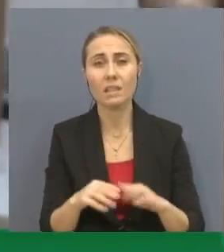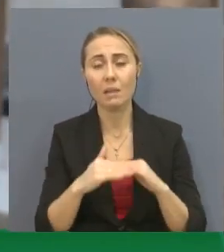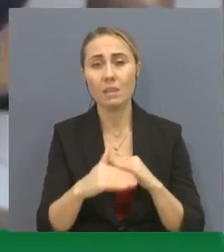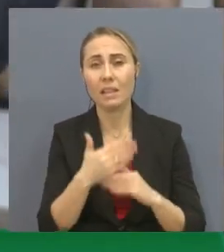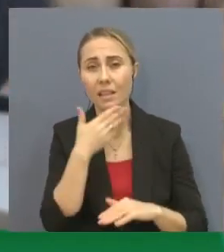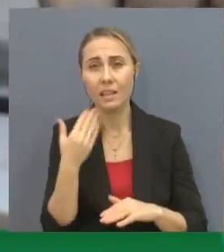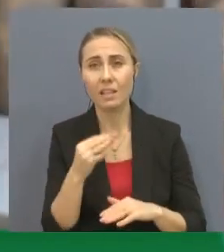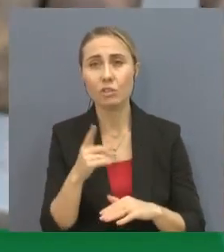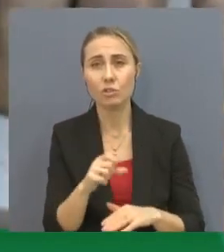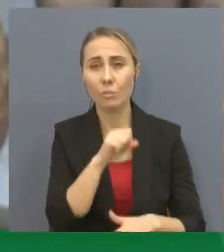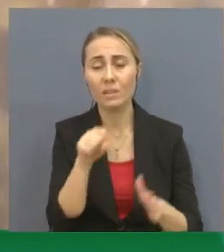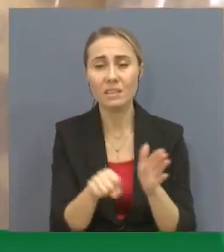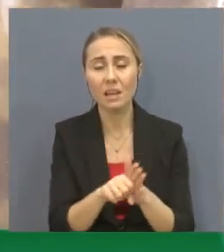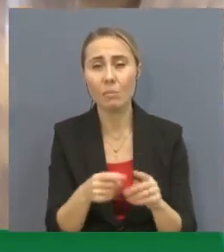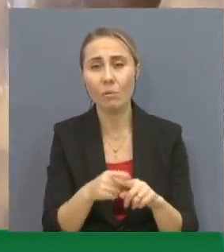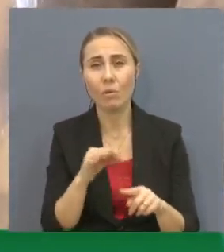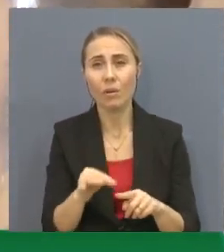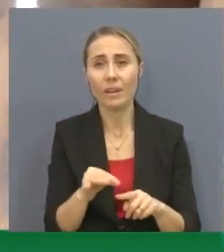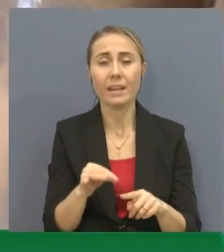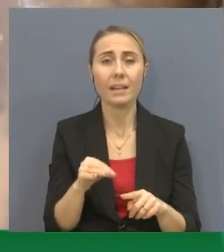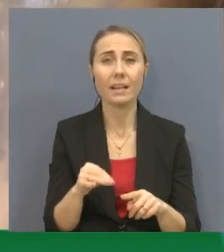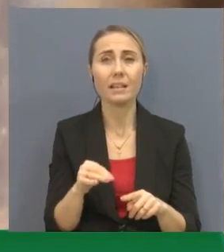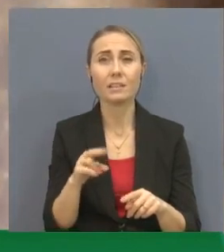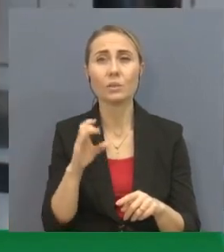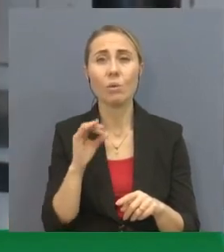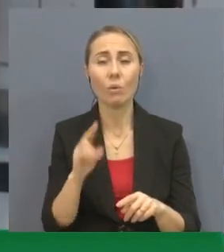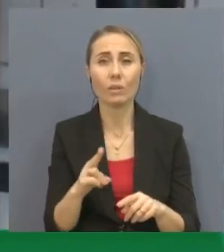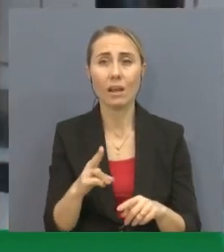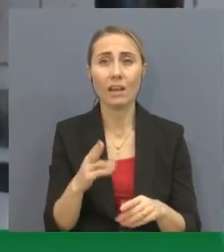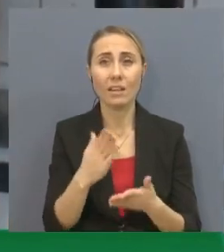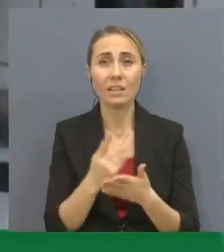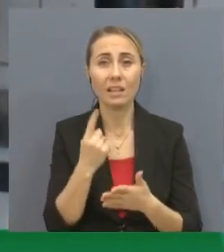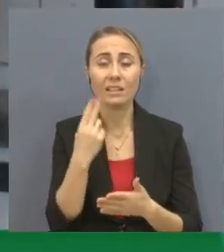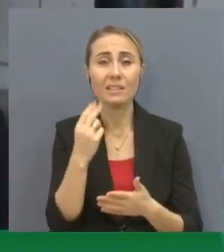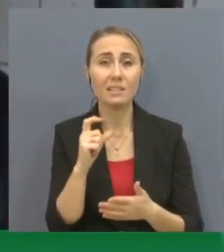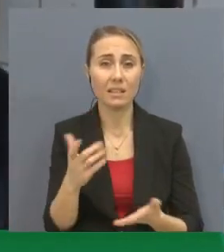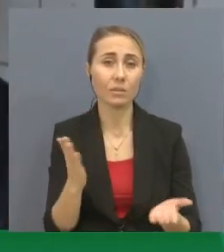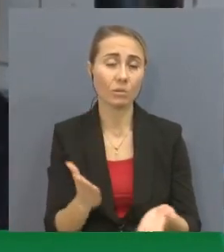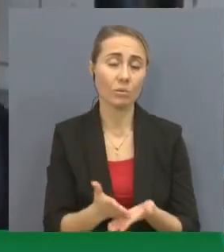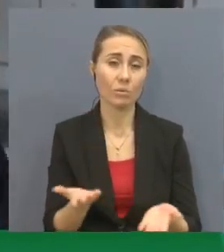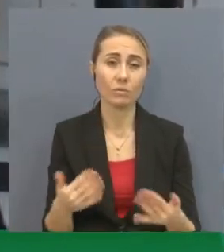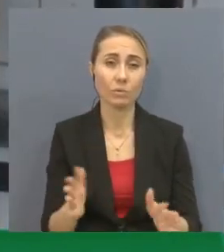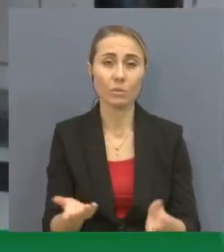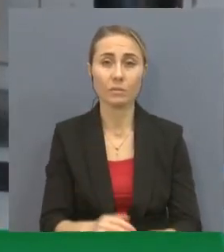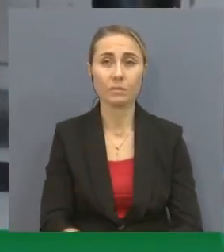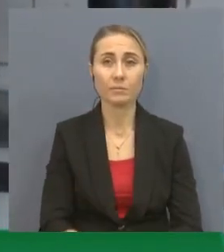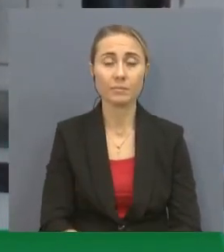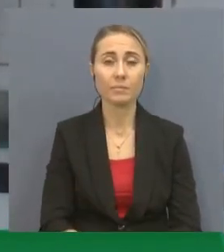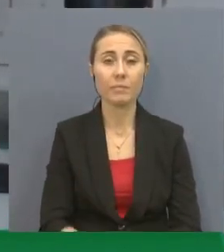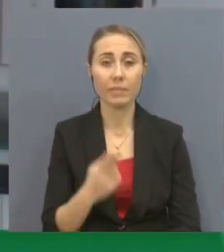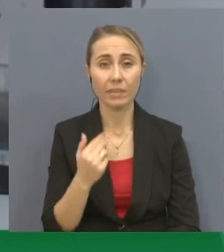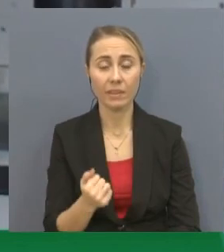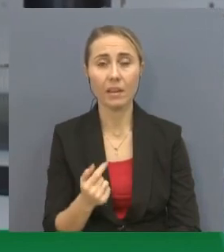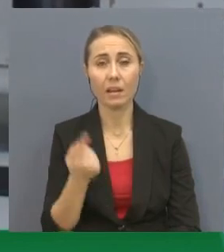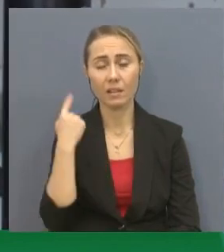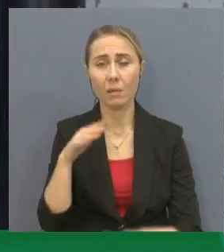для забоя скота в наличии всего один единственный цех кокшетау молва жаждем еще лежал в молитва да да на